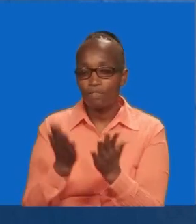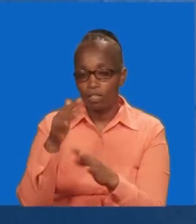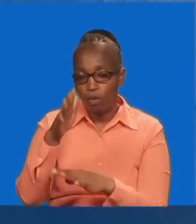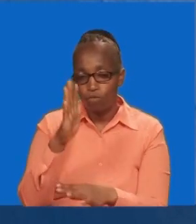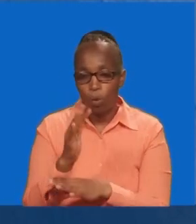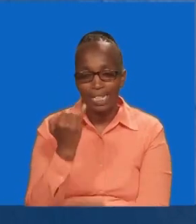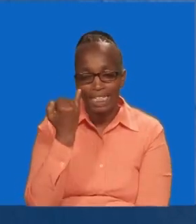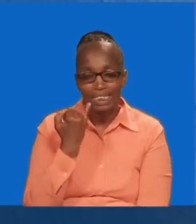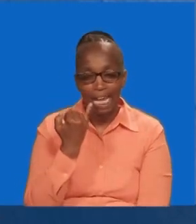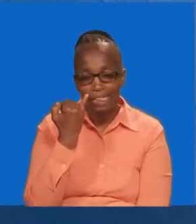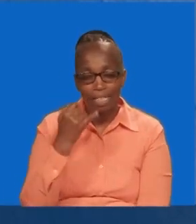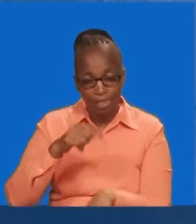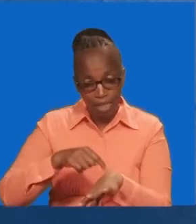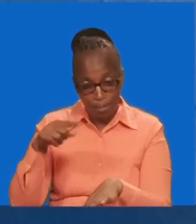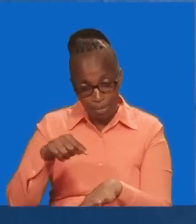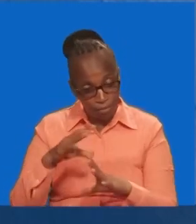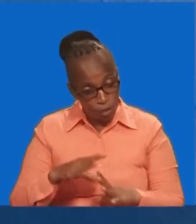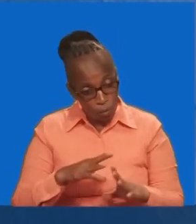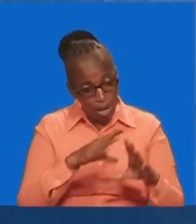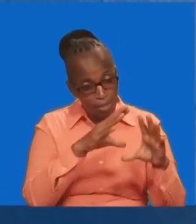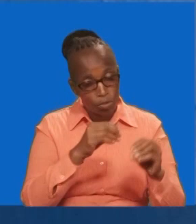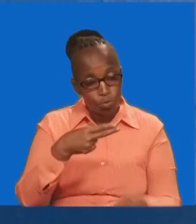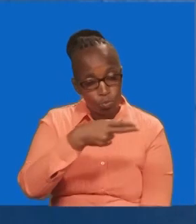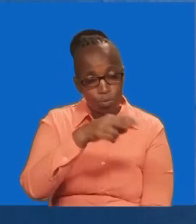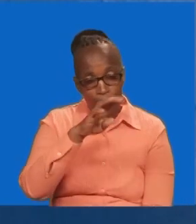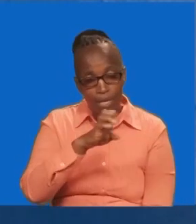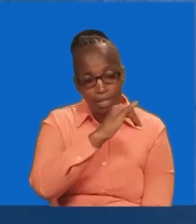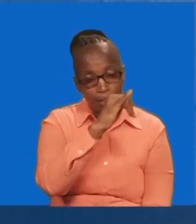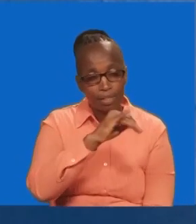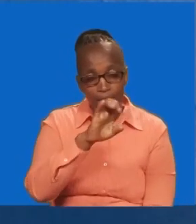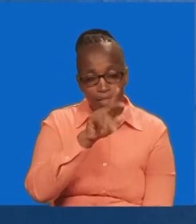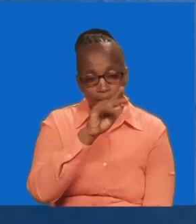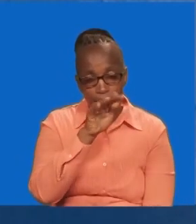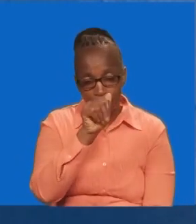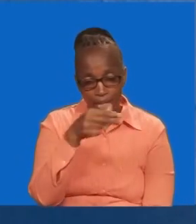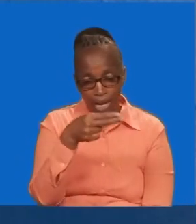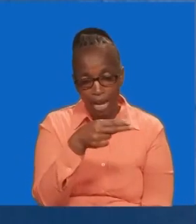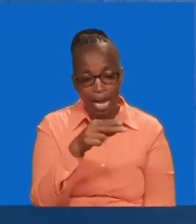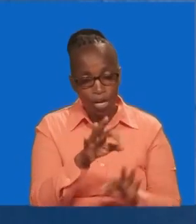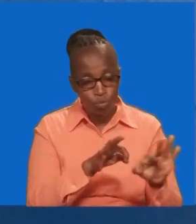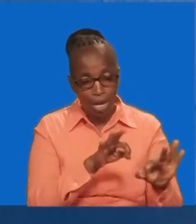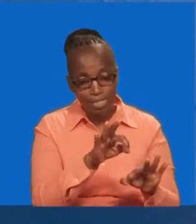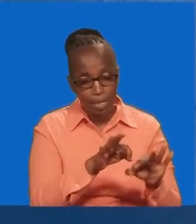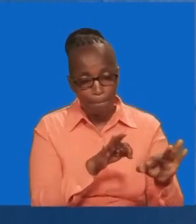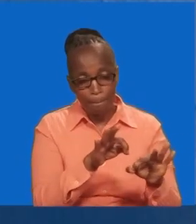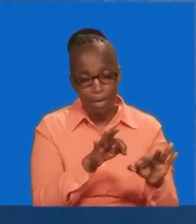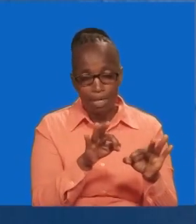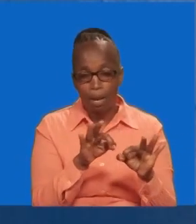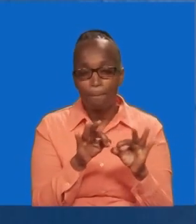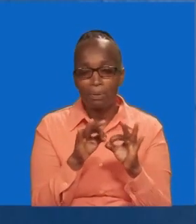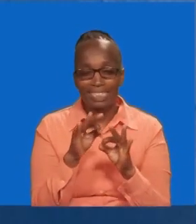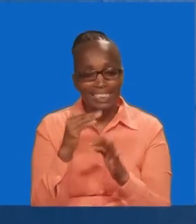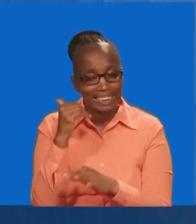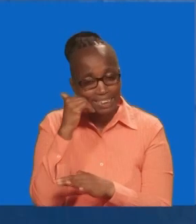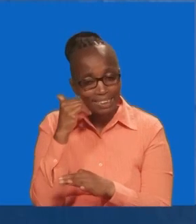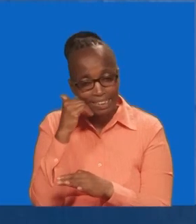mtumishi wa Mungu Isaya alipoenda kwa Ezekia kumwambia ya kwamba katika ugonjwa ambao anaugua